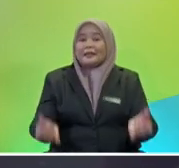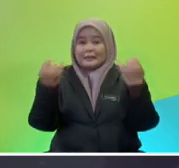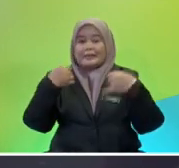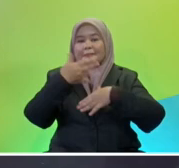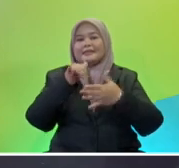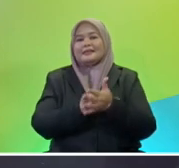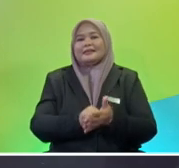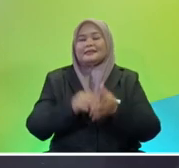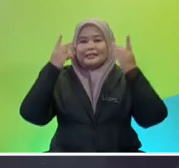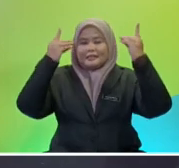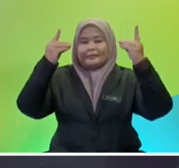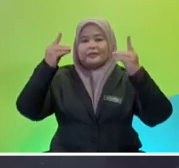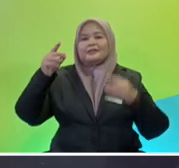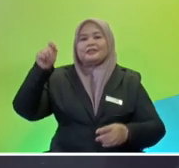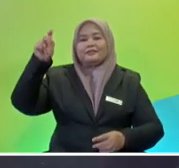selepas ini